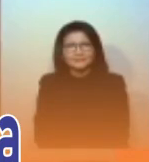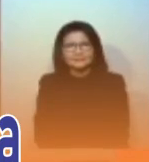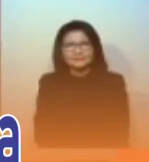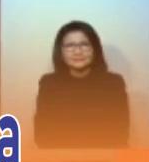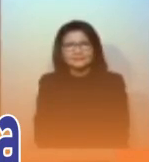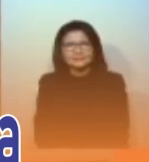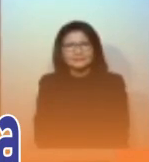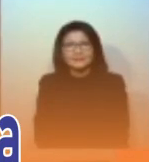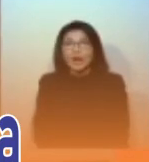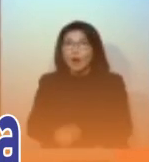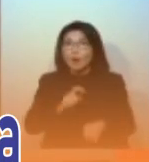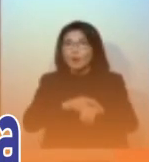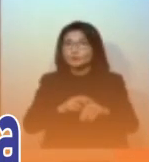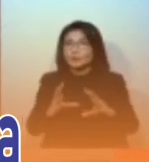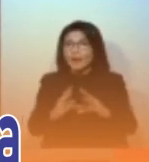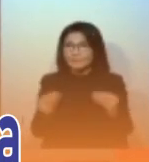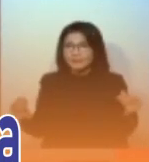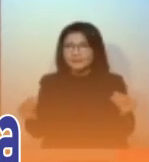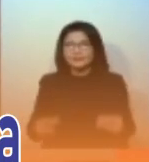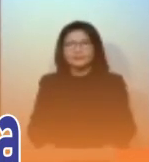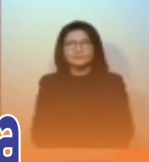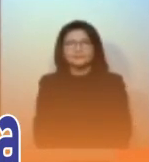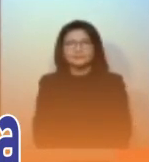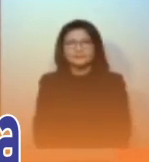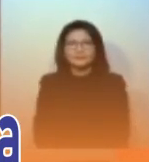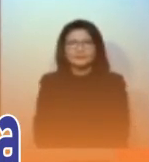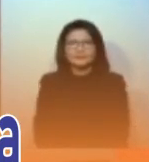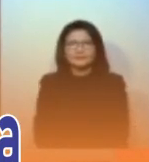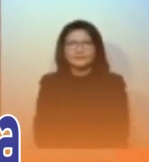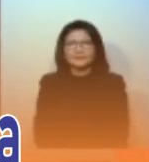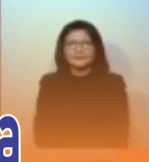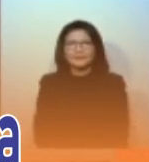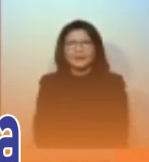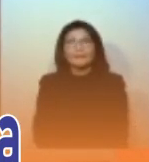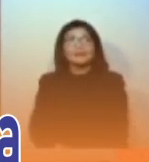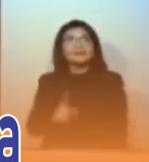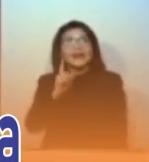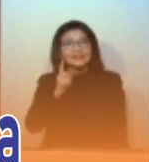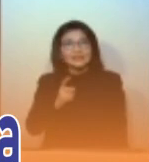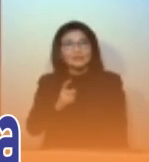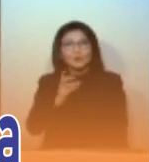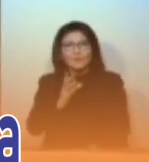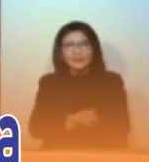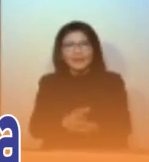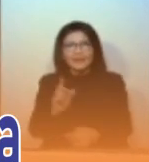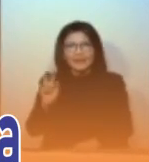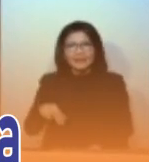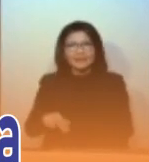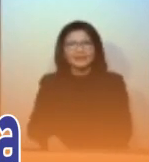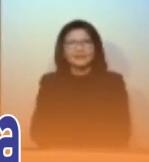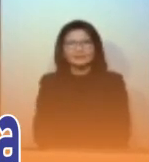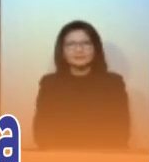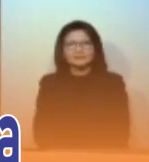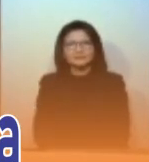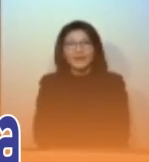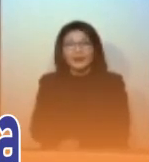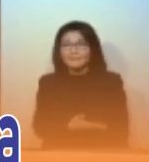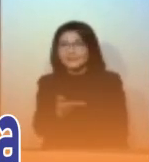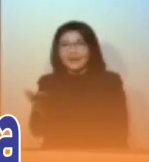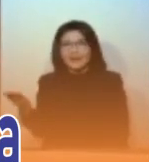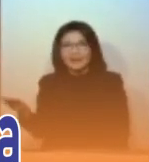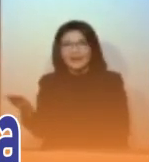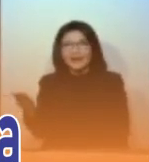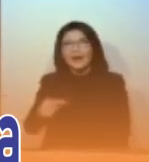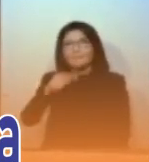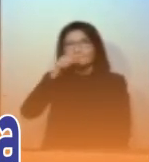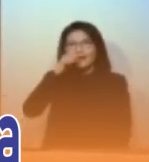Waktunya sudah habis. Ya, dan kami masih ada satu segmen lagi. Untuk itu kami persilakan kepada bapak-bapak untuk kembali